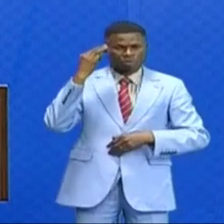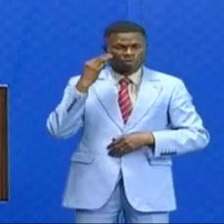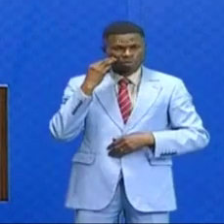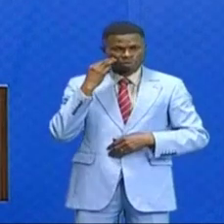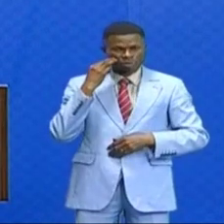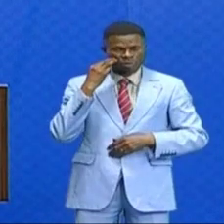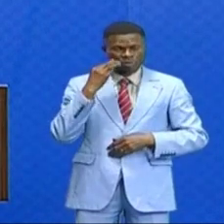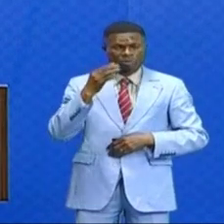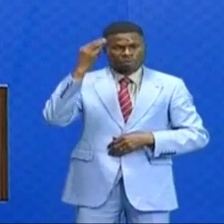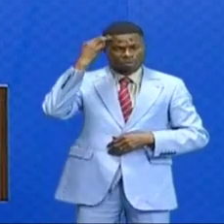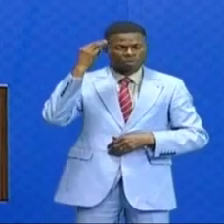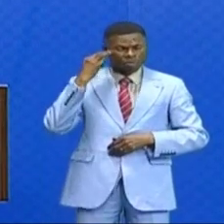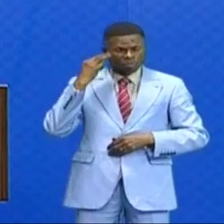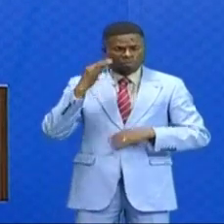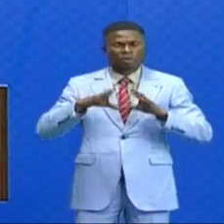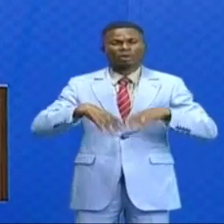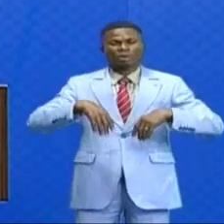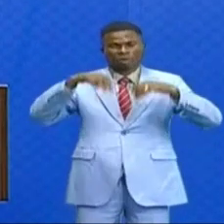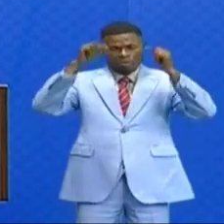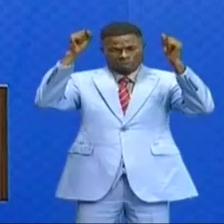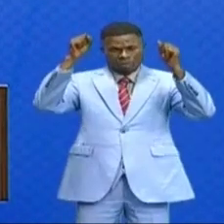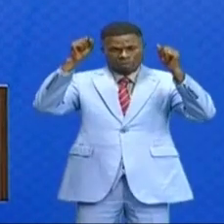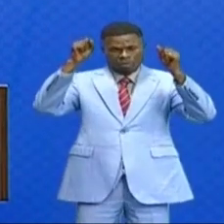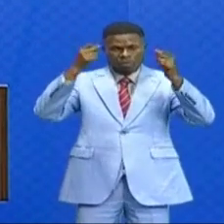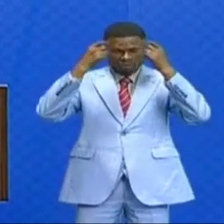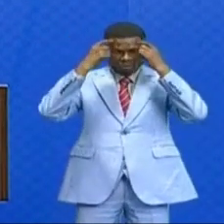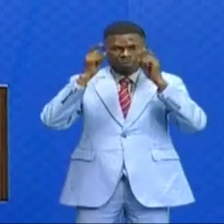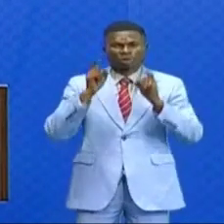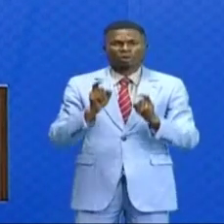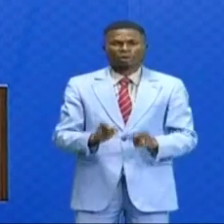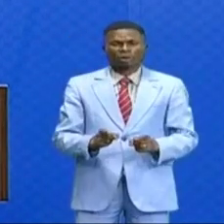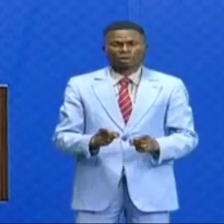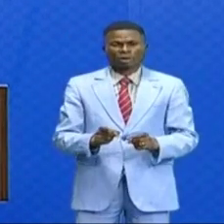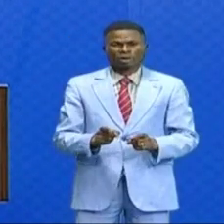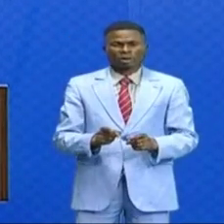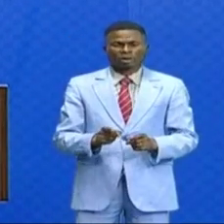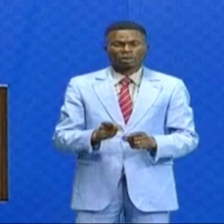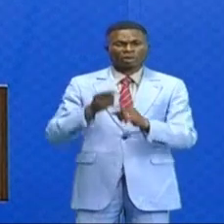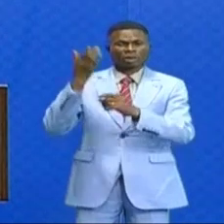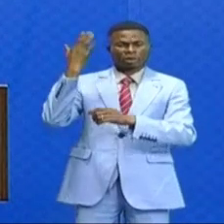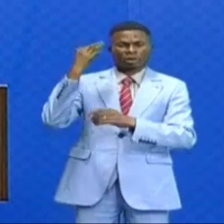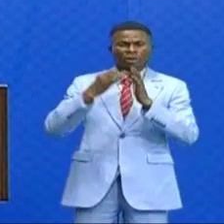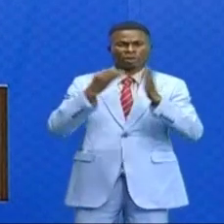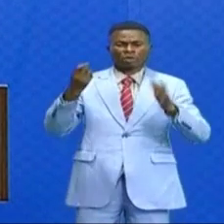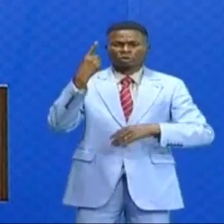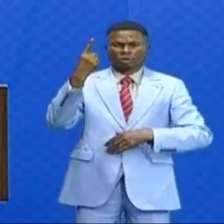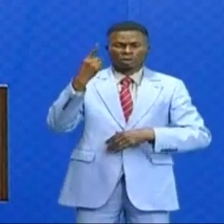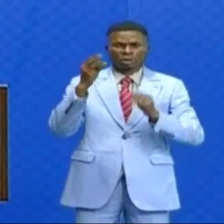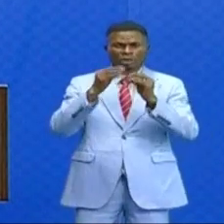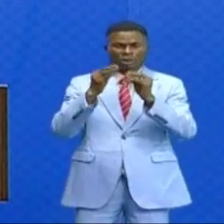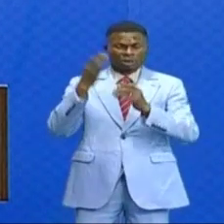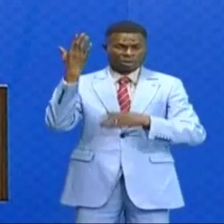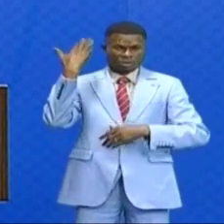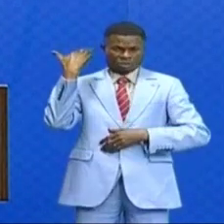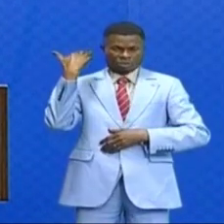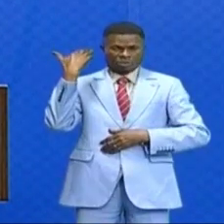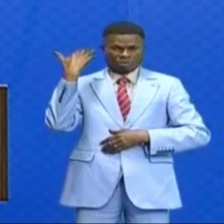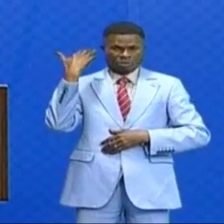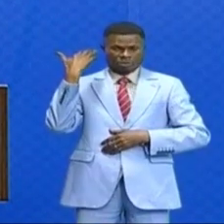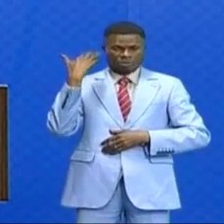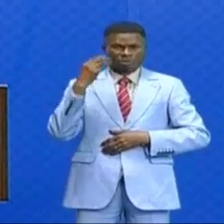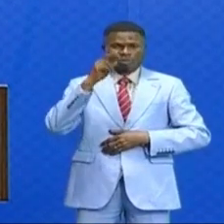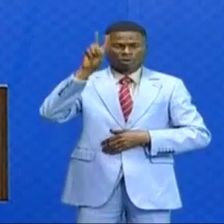le Conseil de ministres a adopté le relevé des décisions prise lors de la 61e Conseil de ministres tenu